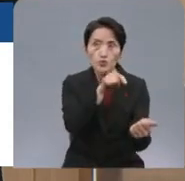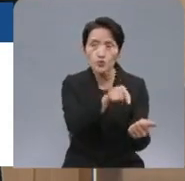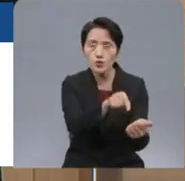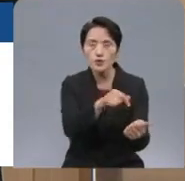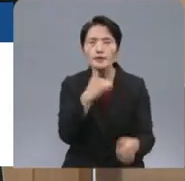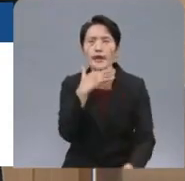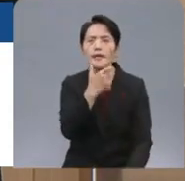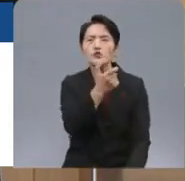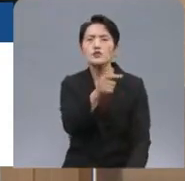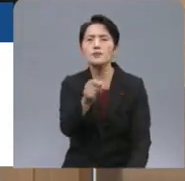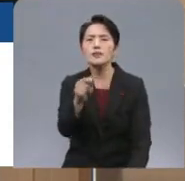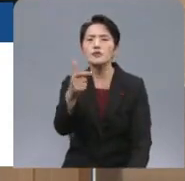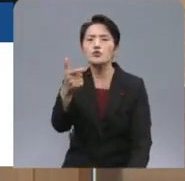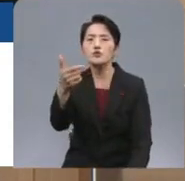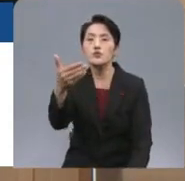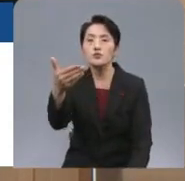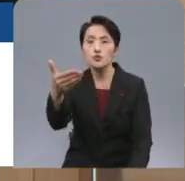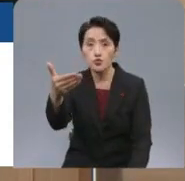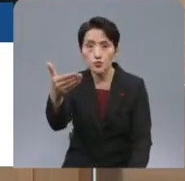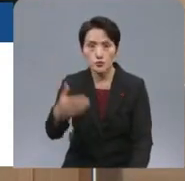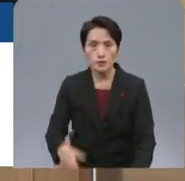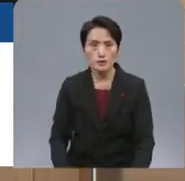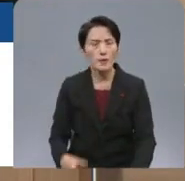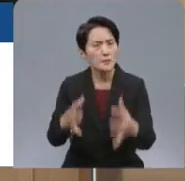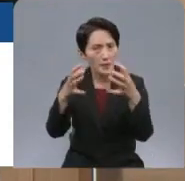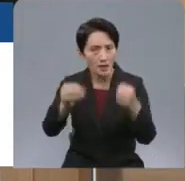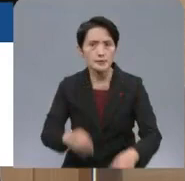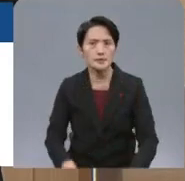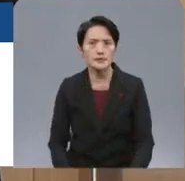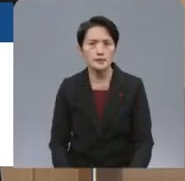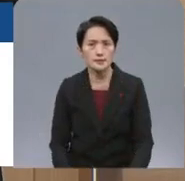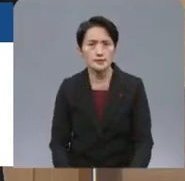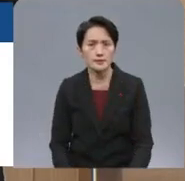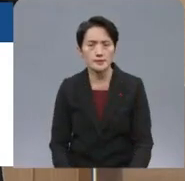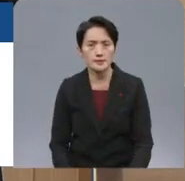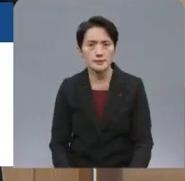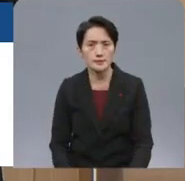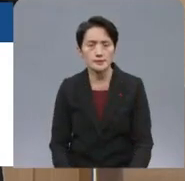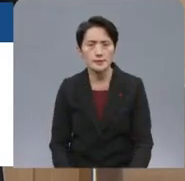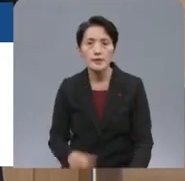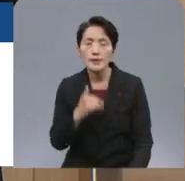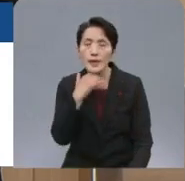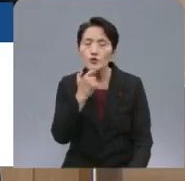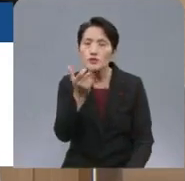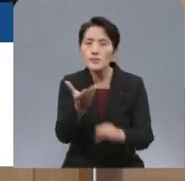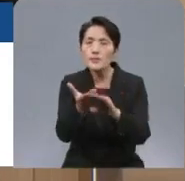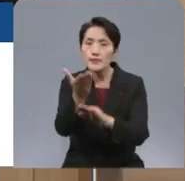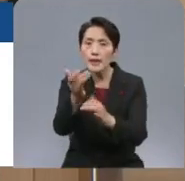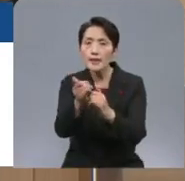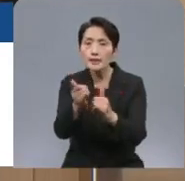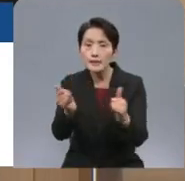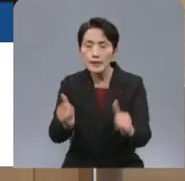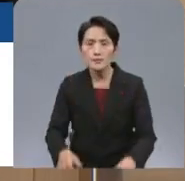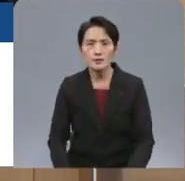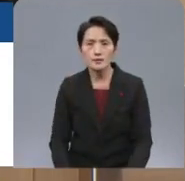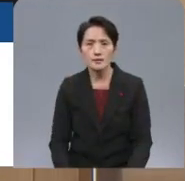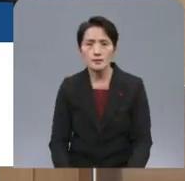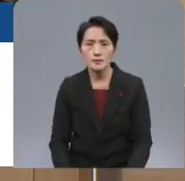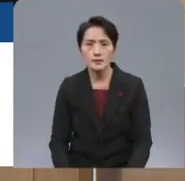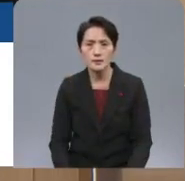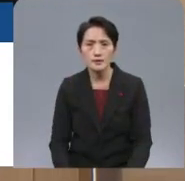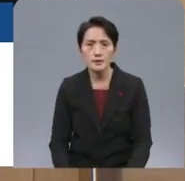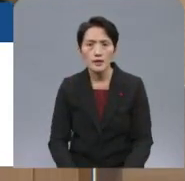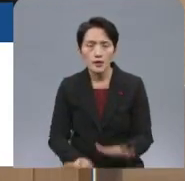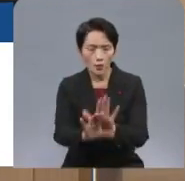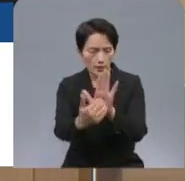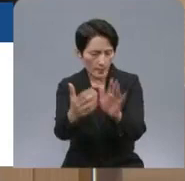tính với covid-19 bất kể là đến Hàn Quốc vì mục đích nhân đạo hay công tác công vụ chỉ trừ Trẻ nhỏ dưới 6 tuổi nhằm tăng cường phòng